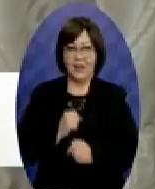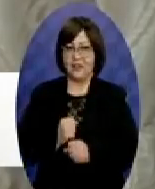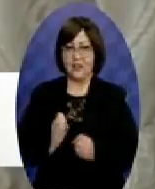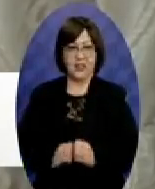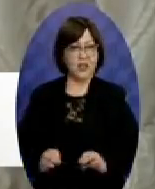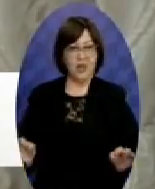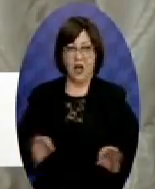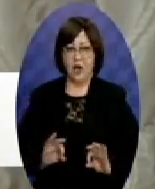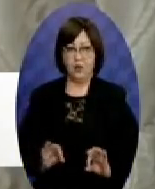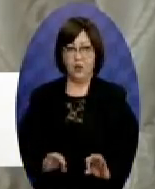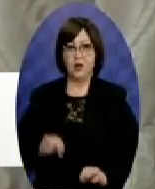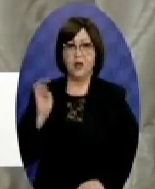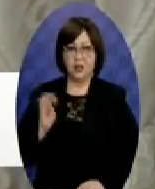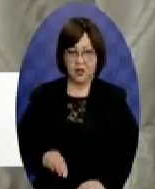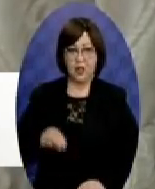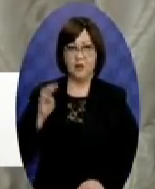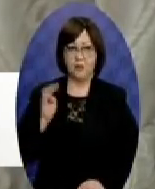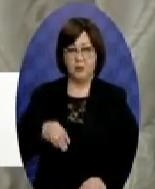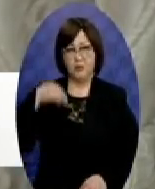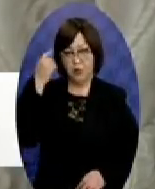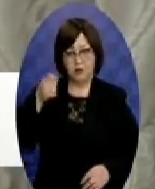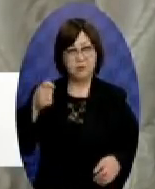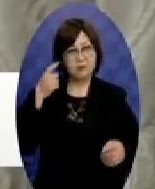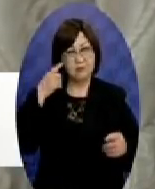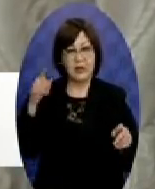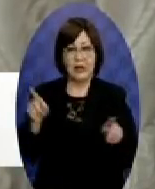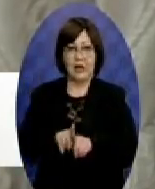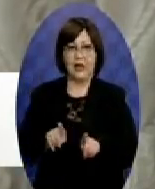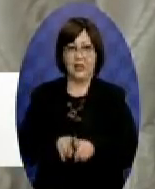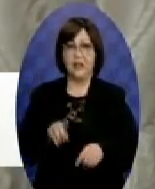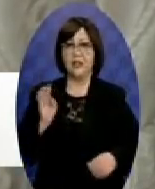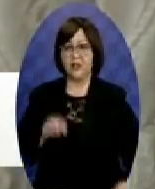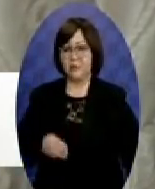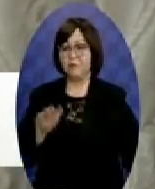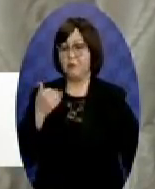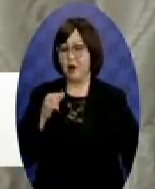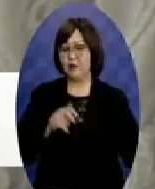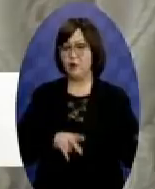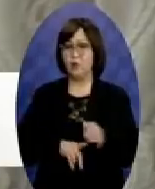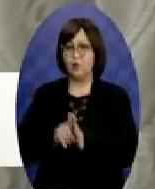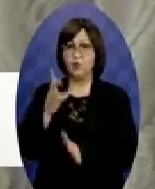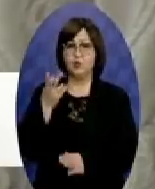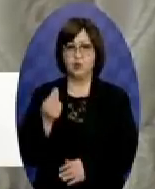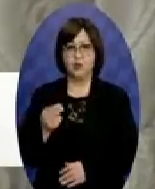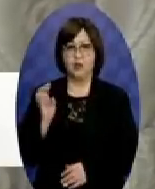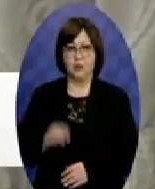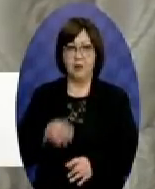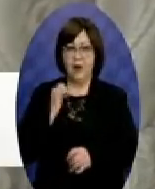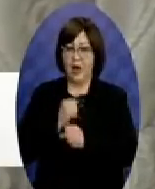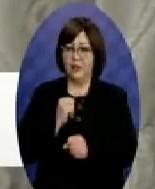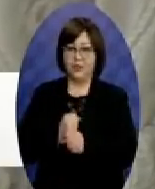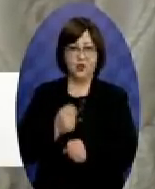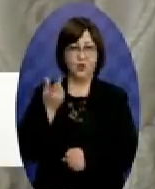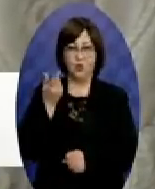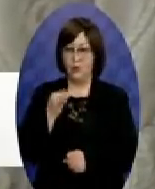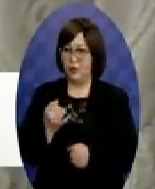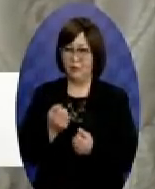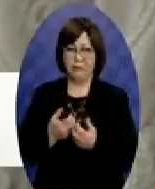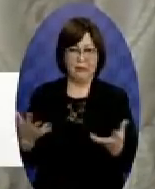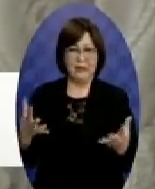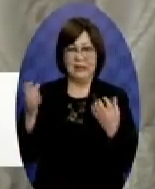бол санал нийлэх ийм нөхцөл байдал бол үүссэн нь бол өнөөдрийн энэ ажилгүйд ядуурал, эдийн засгийн